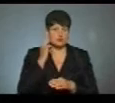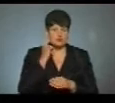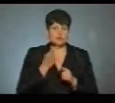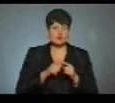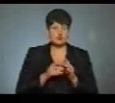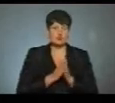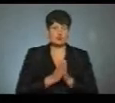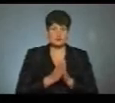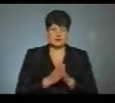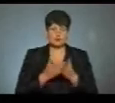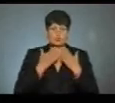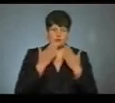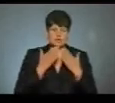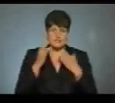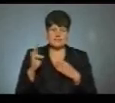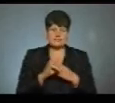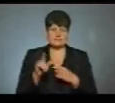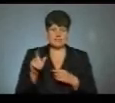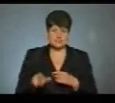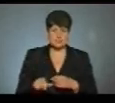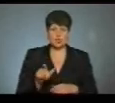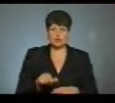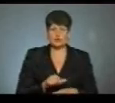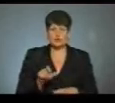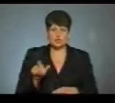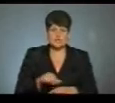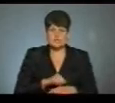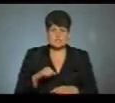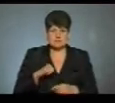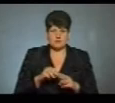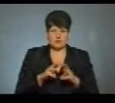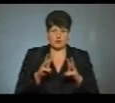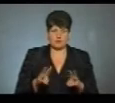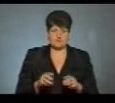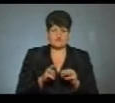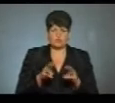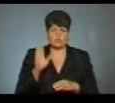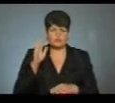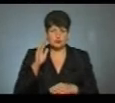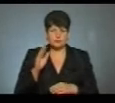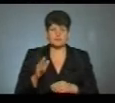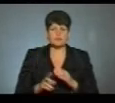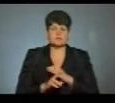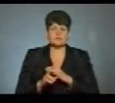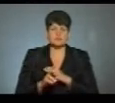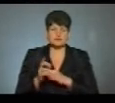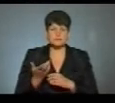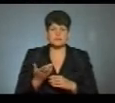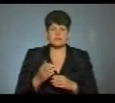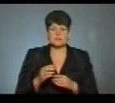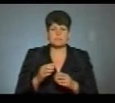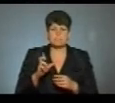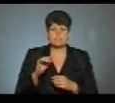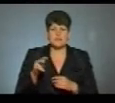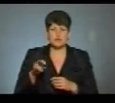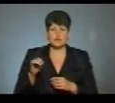молитву, яку прочитає священик, людина сама самостійно окропить святою водою. У храмах Православної церкви України в селах Білозірка